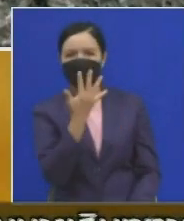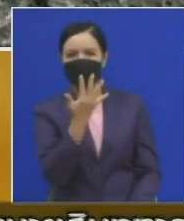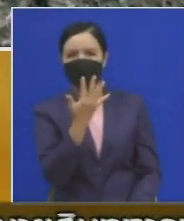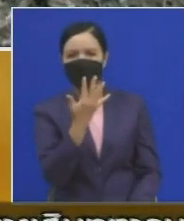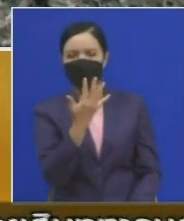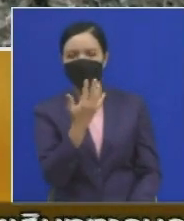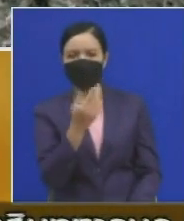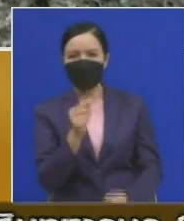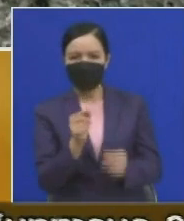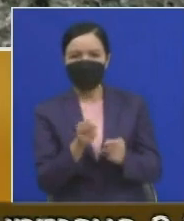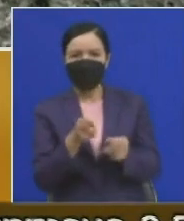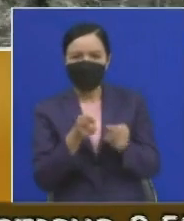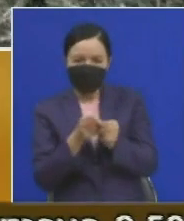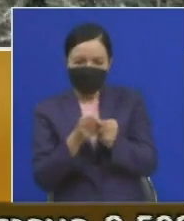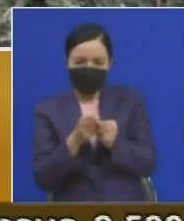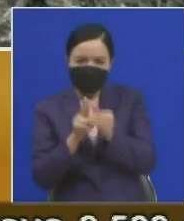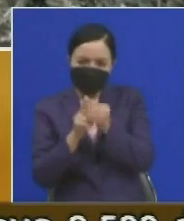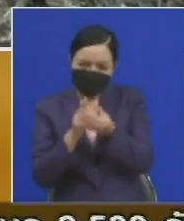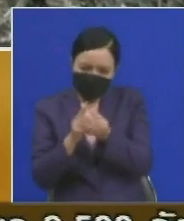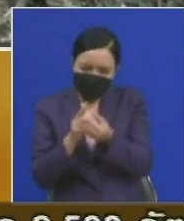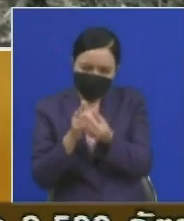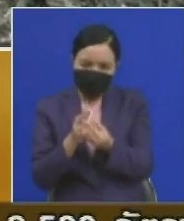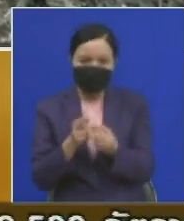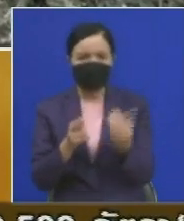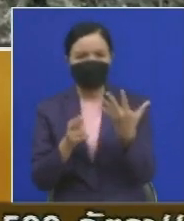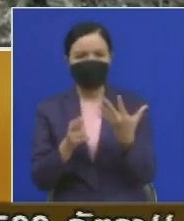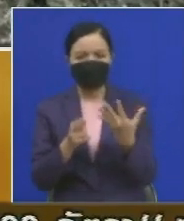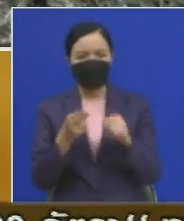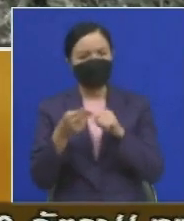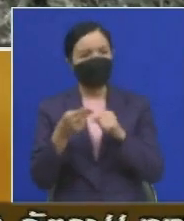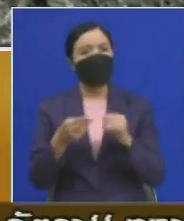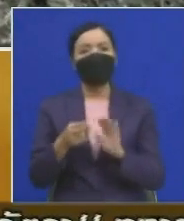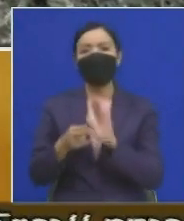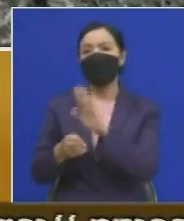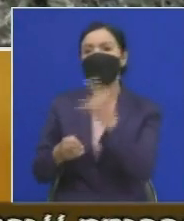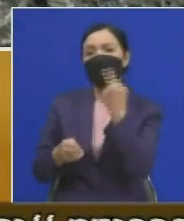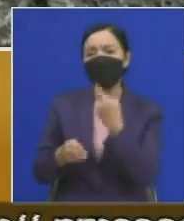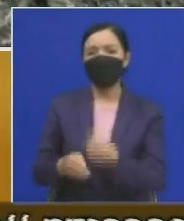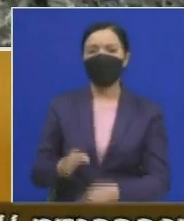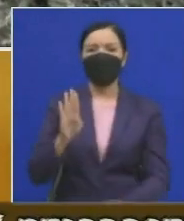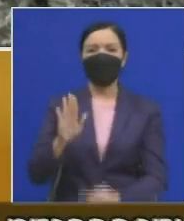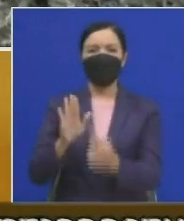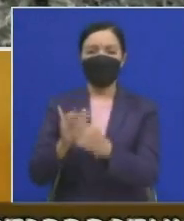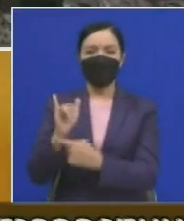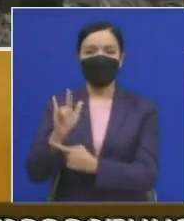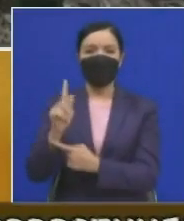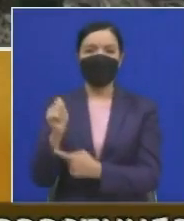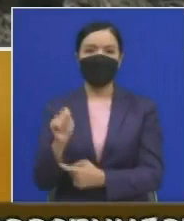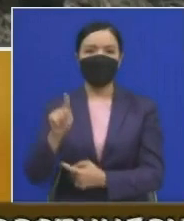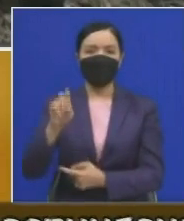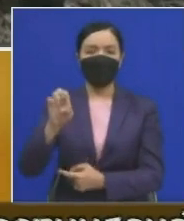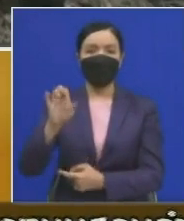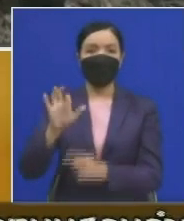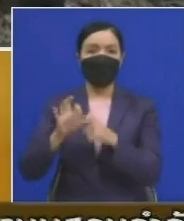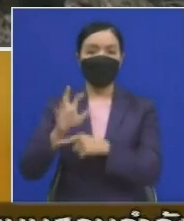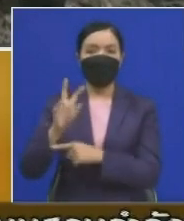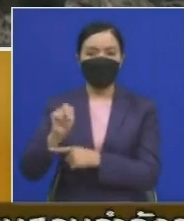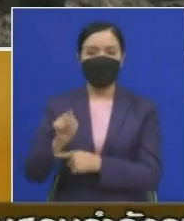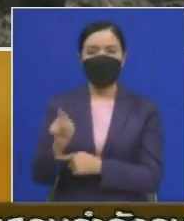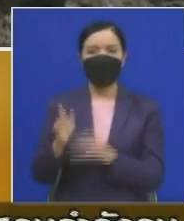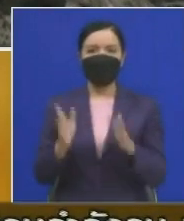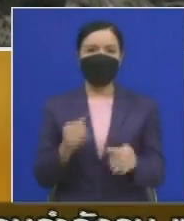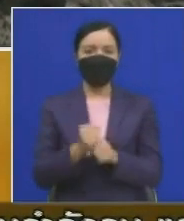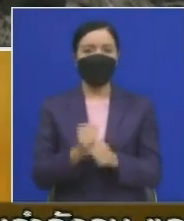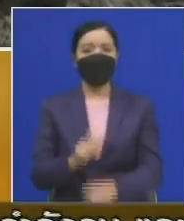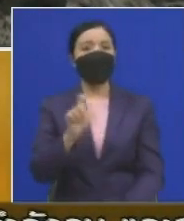โดยแ้งว่าปืนล 2 นัลเป็ของนายบทินแล้นายบทินเป็จัที่ก lleva